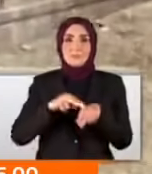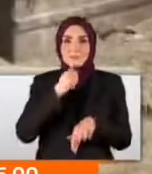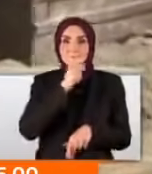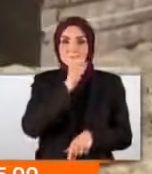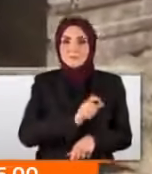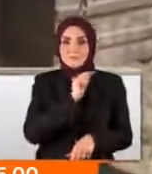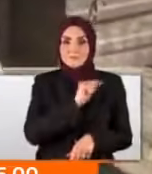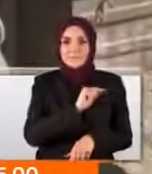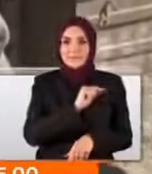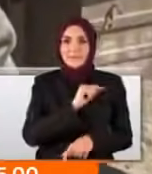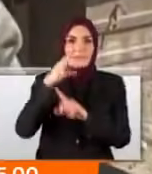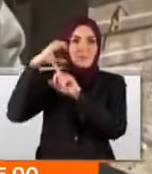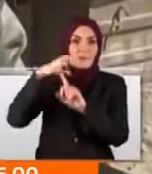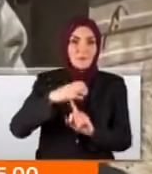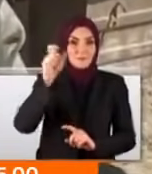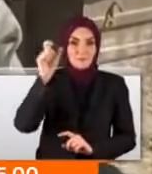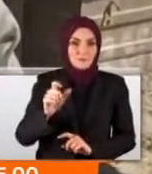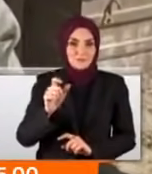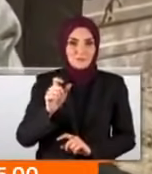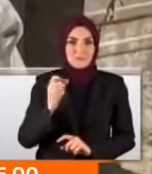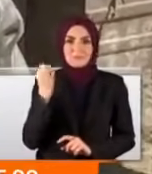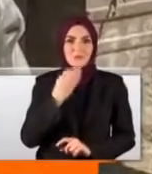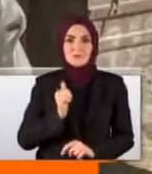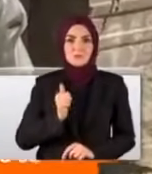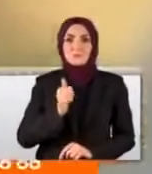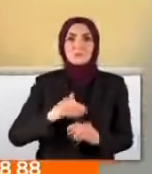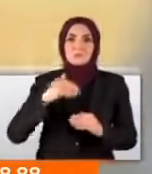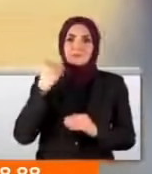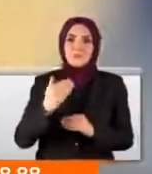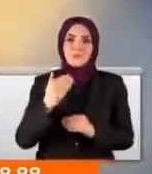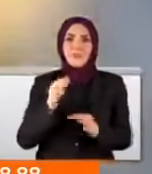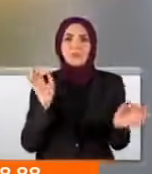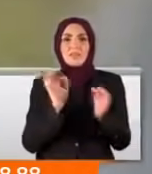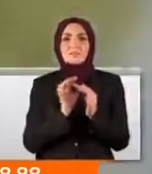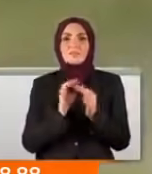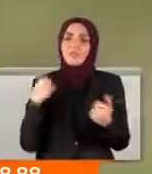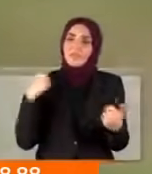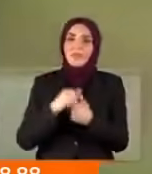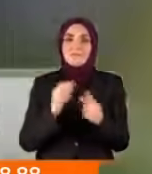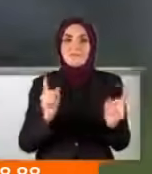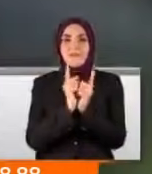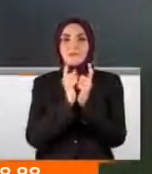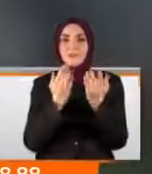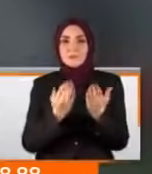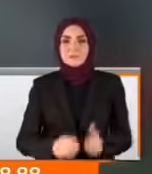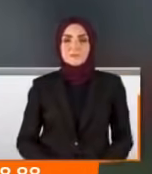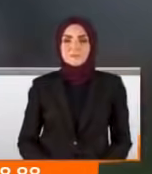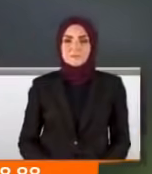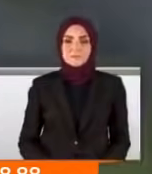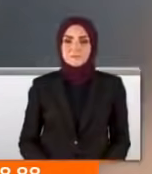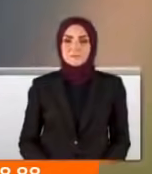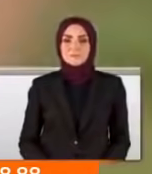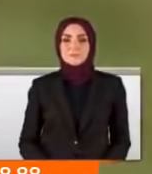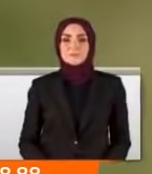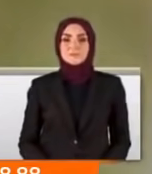yamaç paraşütçüsüyle birkaç gün sonra tesadüfen tekrar karşılaştı. Bugün dostluk saranıyor. Alman çikolatası adamı